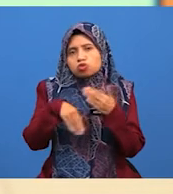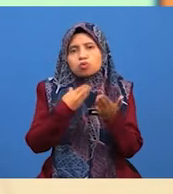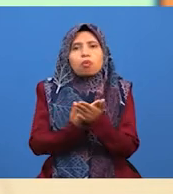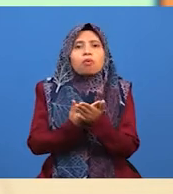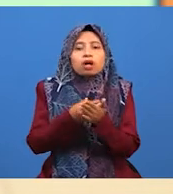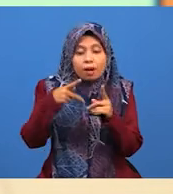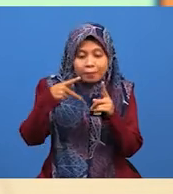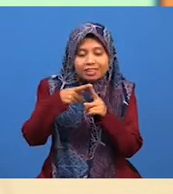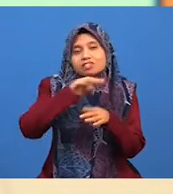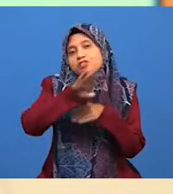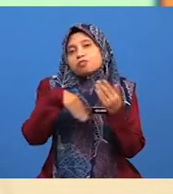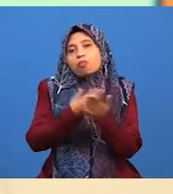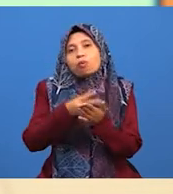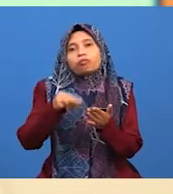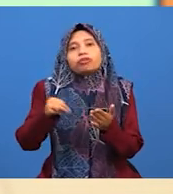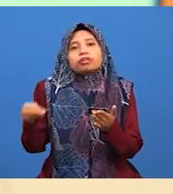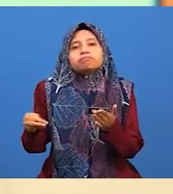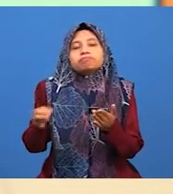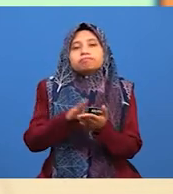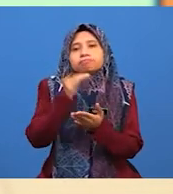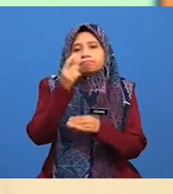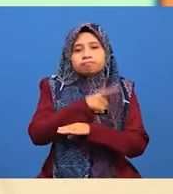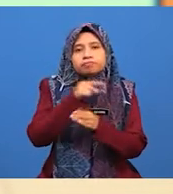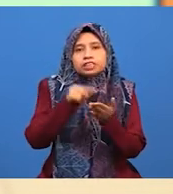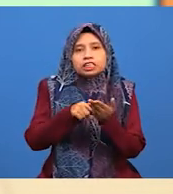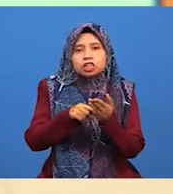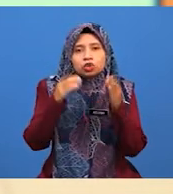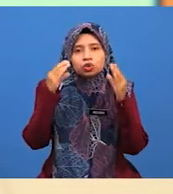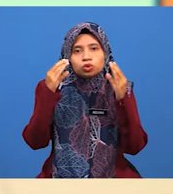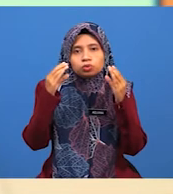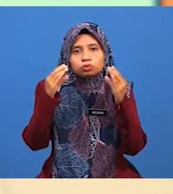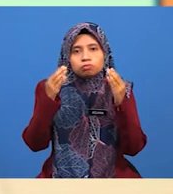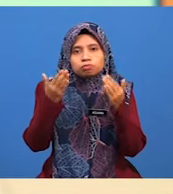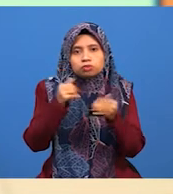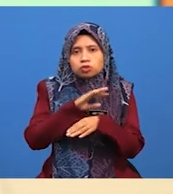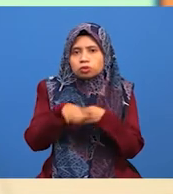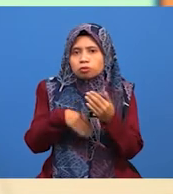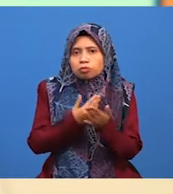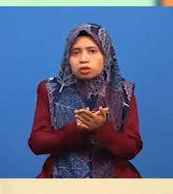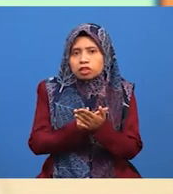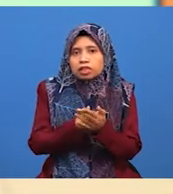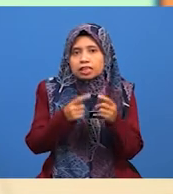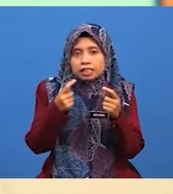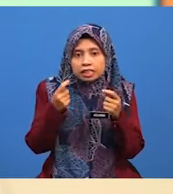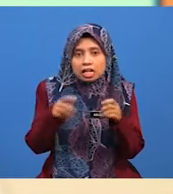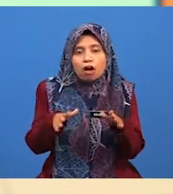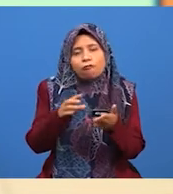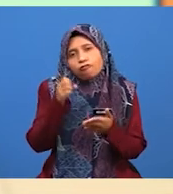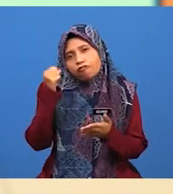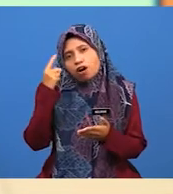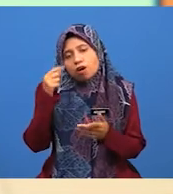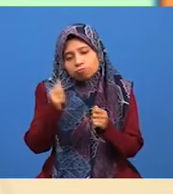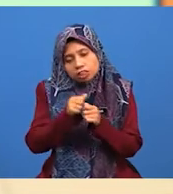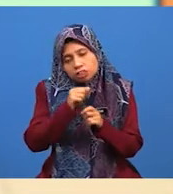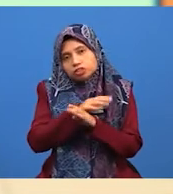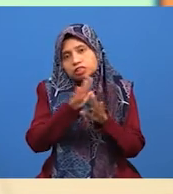Sebagai rumusan kepada pelajaran kita pada hari ini, Cikgu Red dapati kamu semua telah memahami